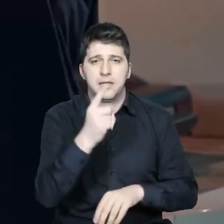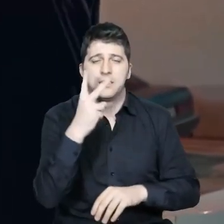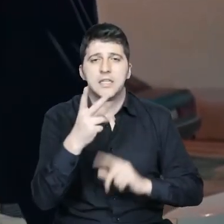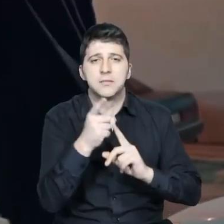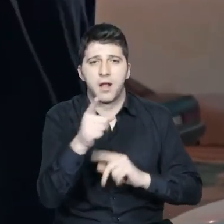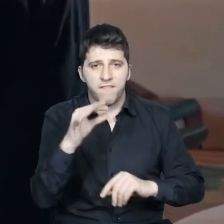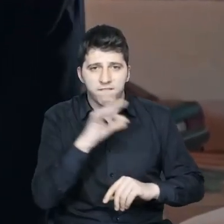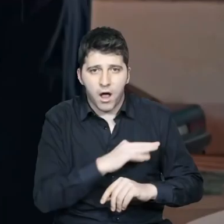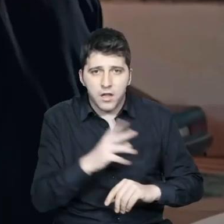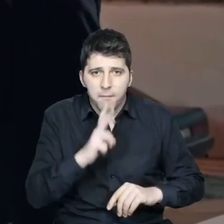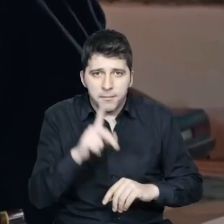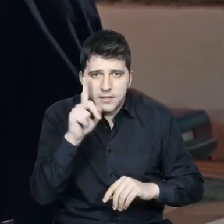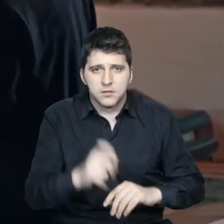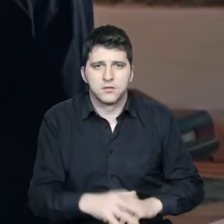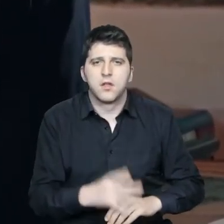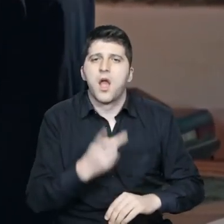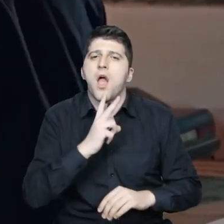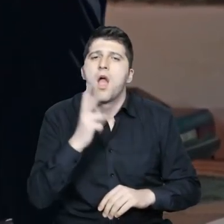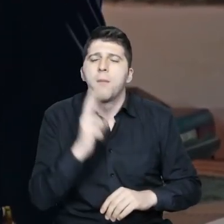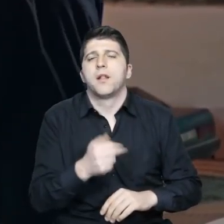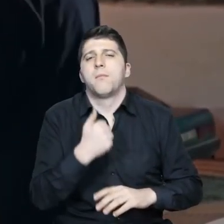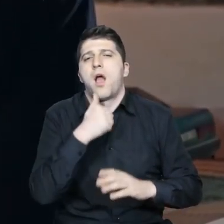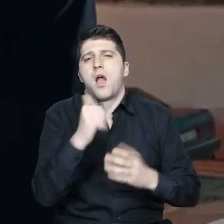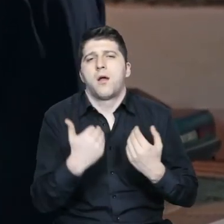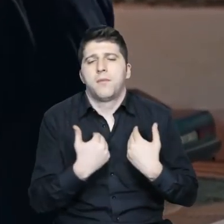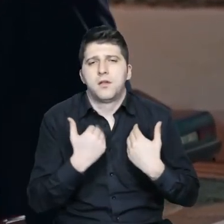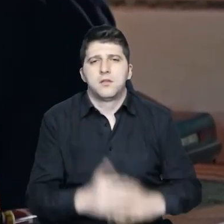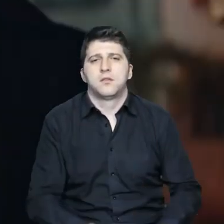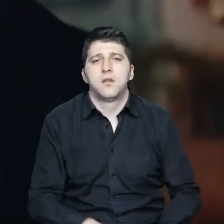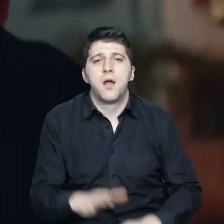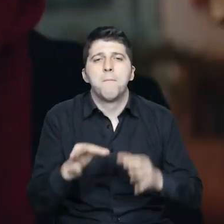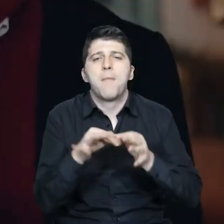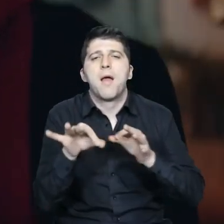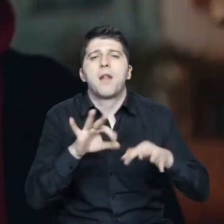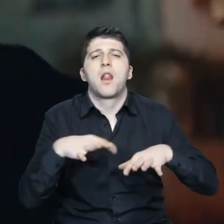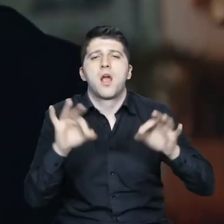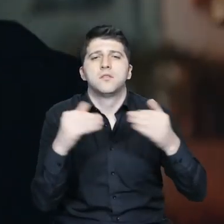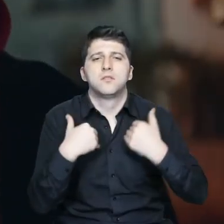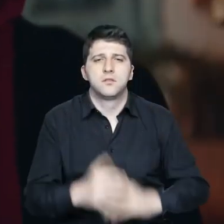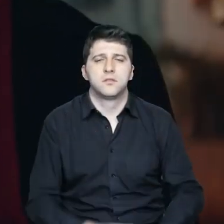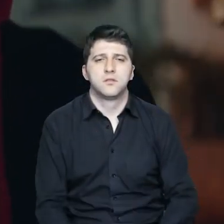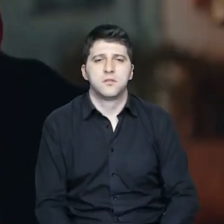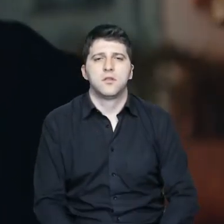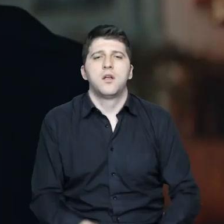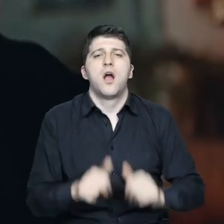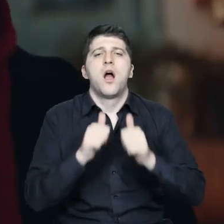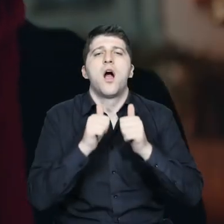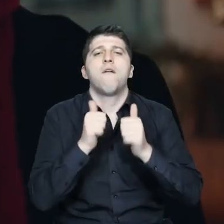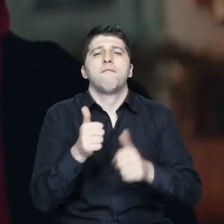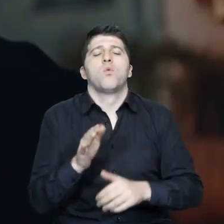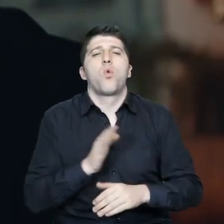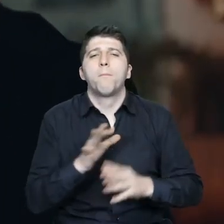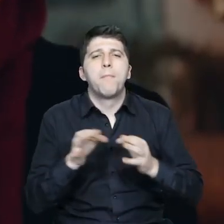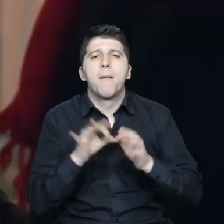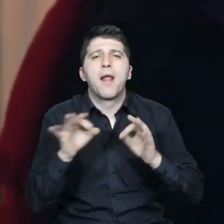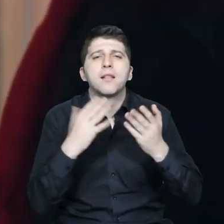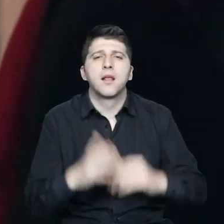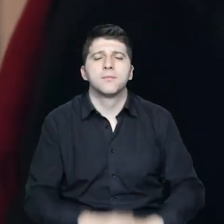bunun işe yarayacağından emin misin lan? Eminim abime söyleyeyim. Hatta bel planım bile hazır. Aferin koçum. Neymiş